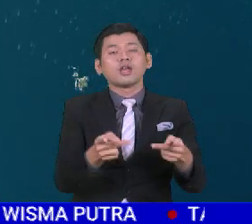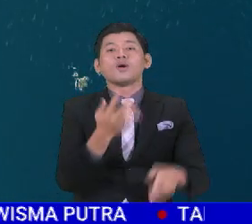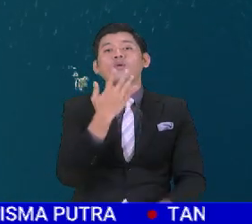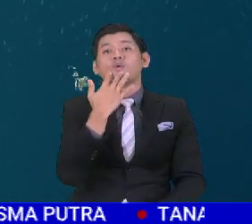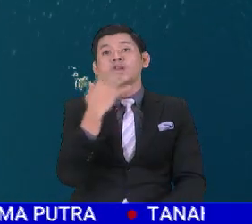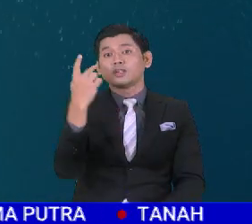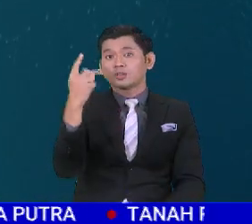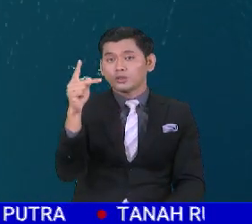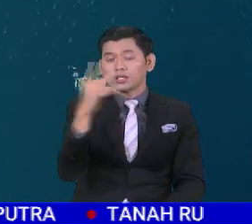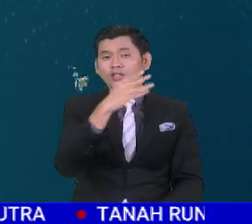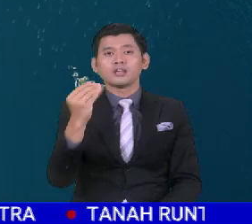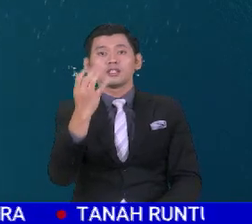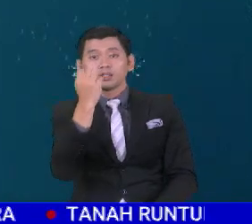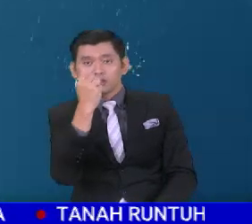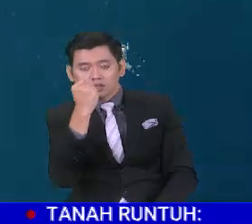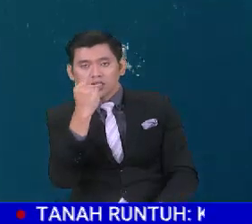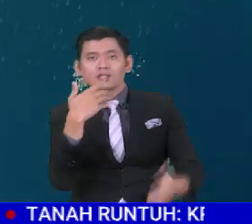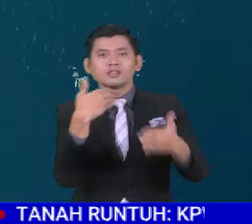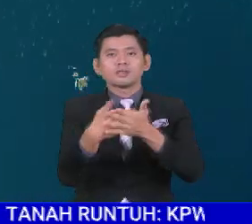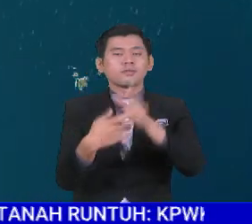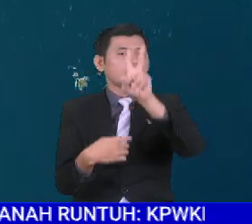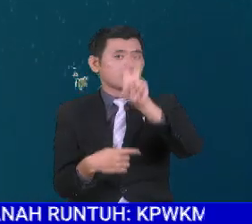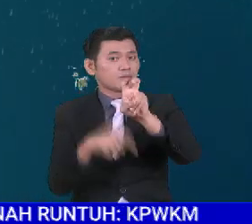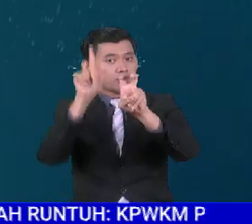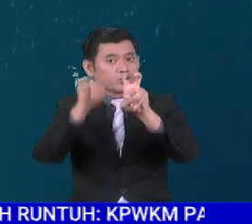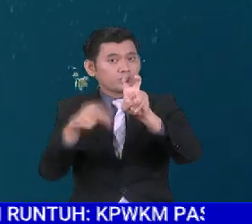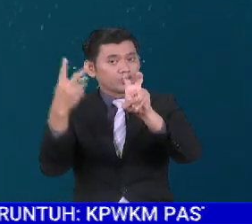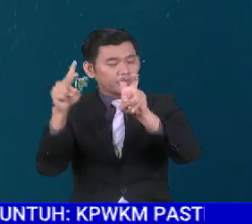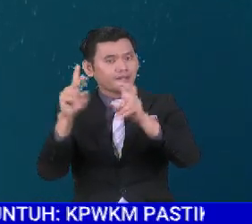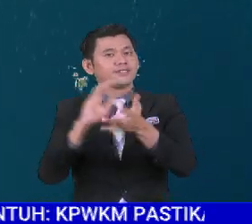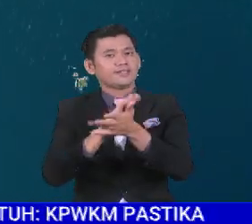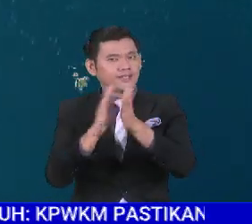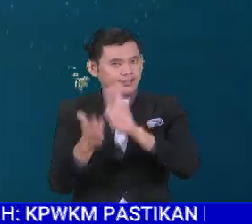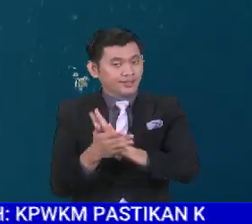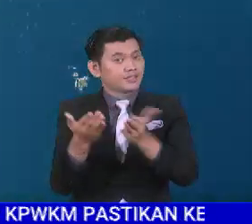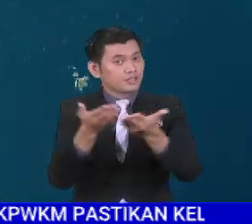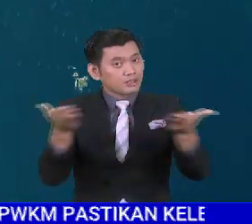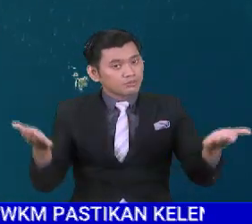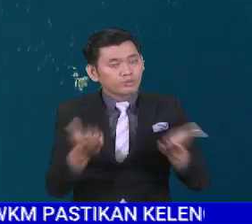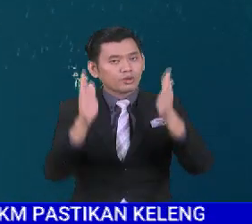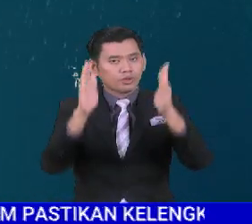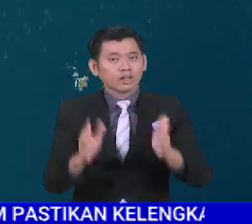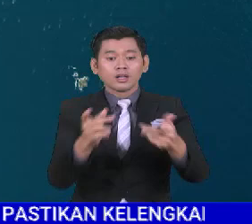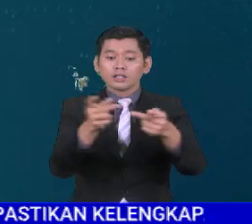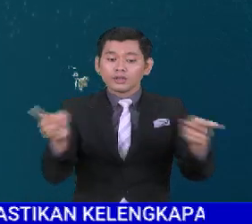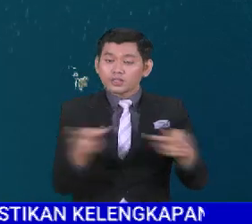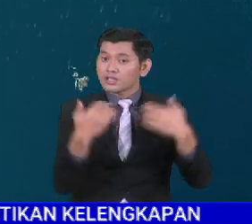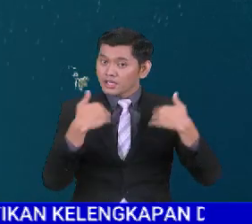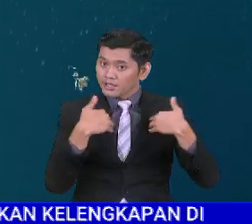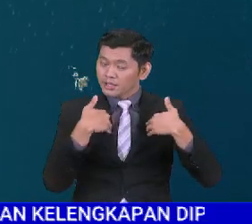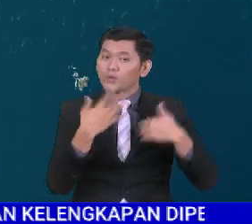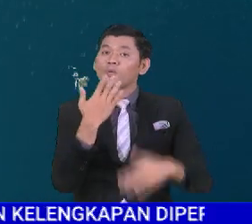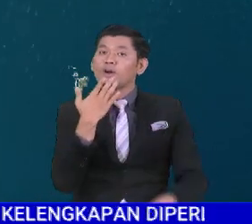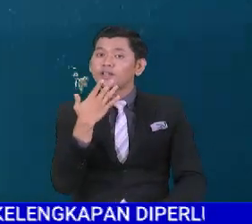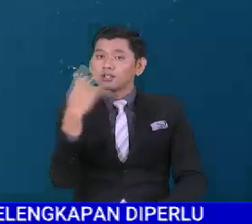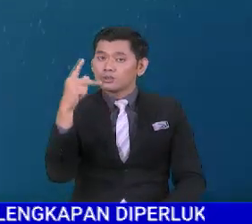berkenaan sehingga ke 20 Disember nanti. Oleh yang demikian, dinasihatkan kepada penduduk di kawasan yang terlibat